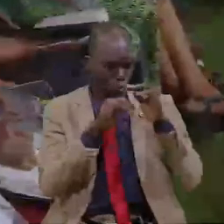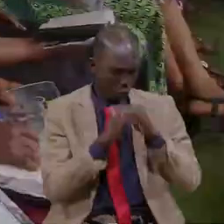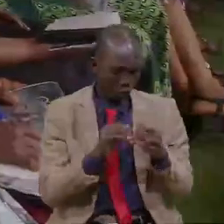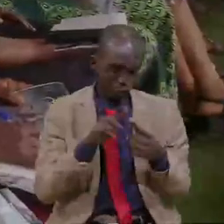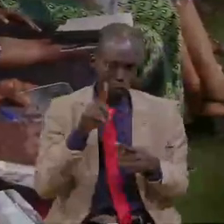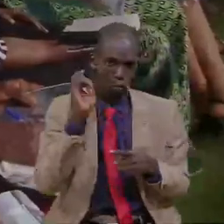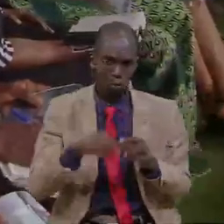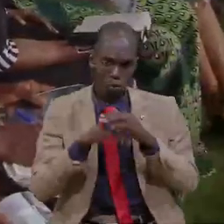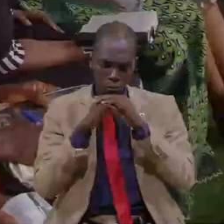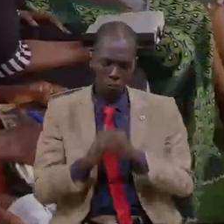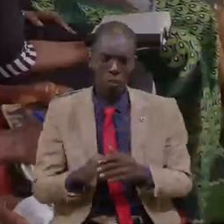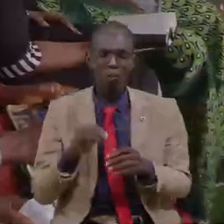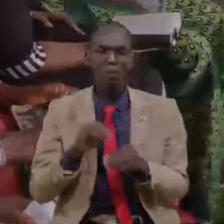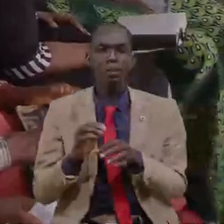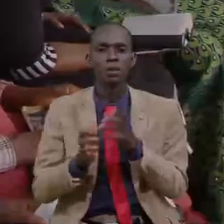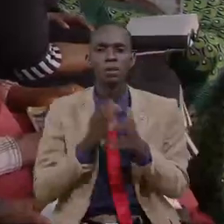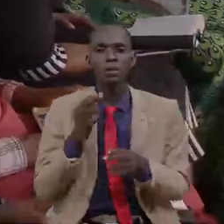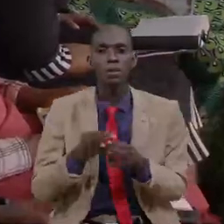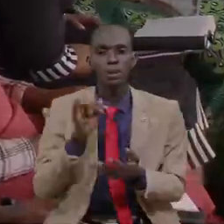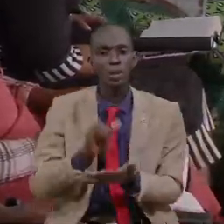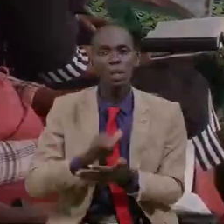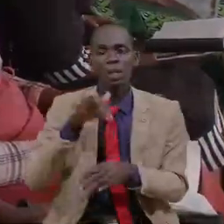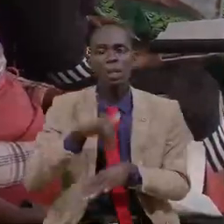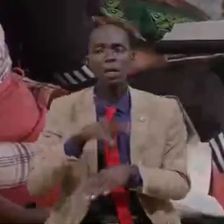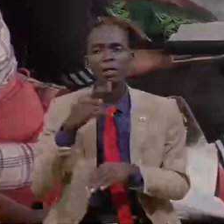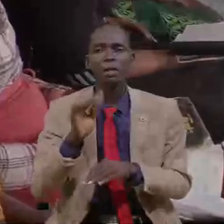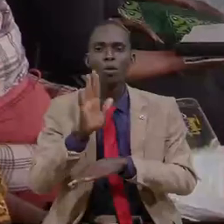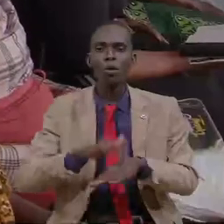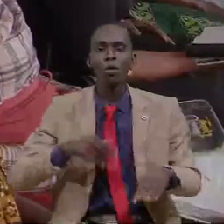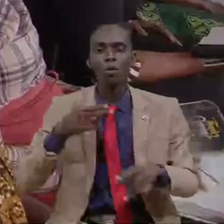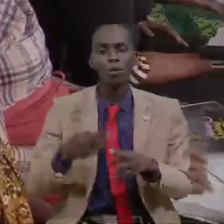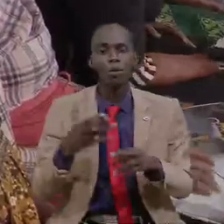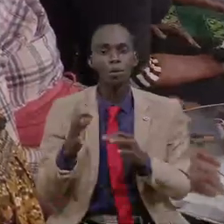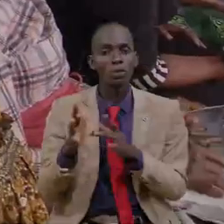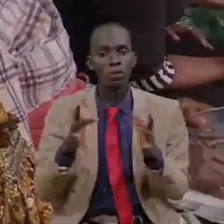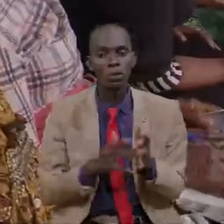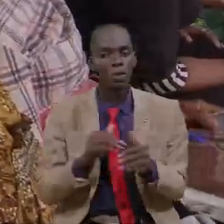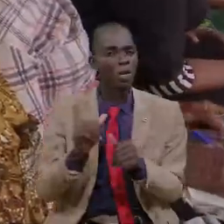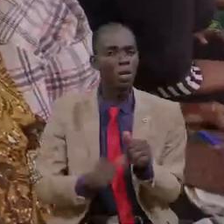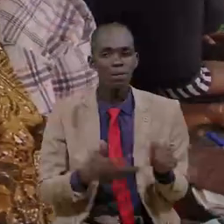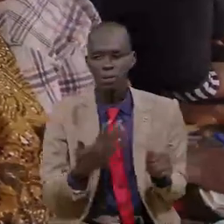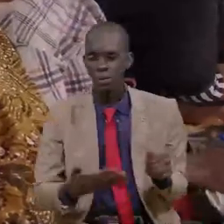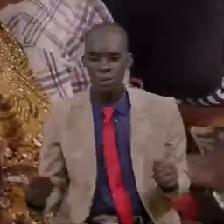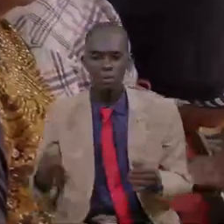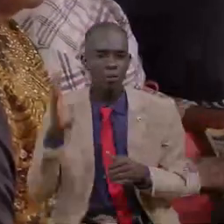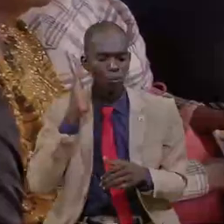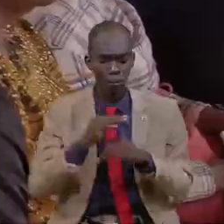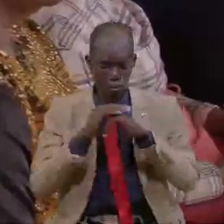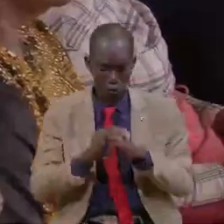au nom de Jésus. Afin qu'au nom de Jésus, tout genou fléchisse dans les